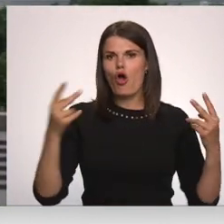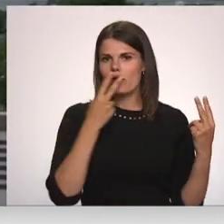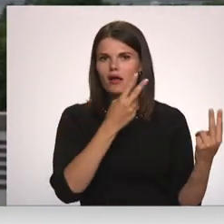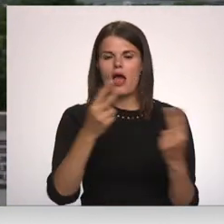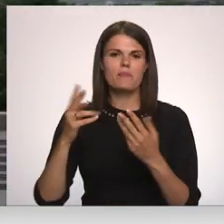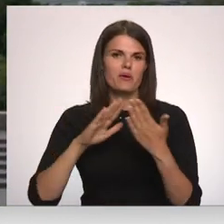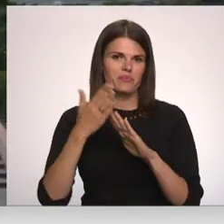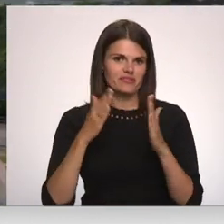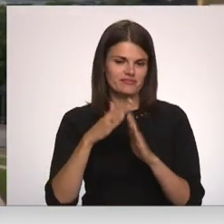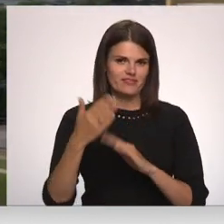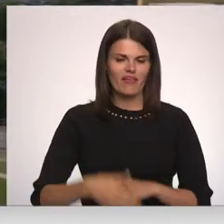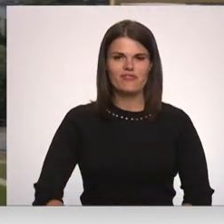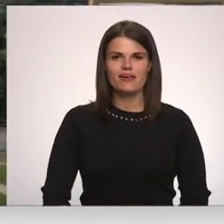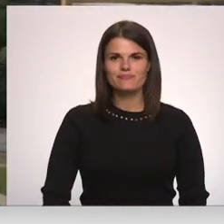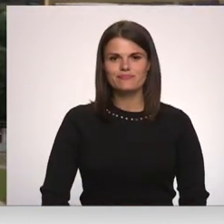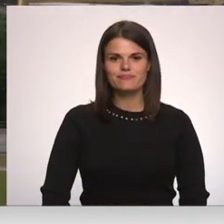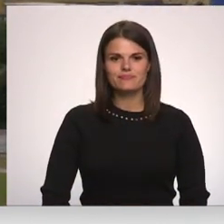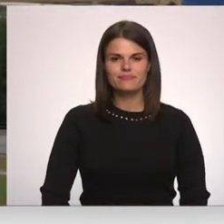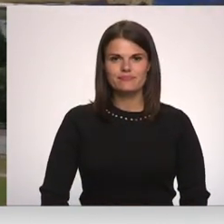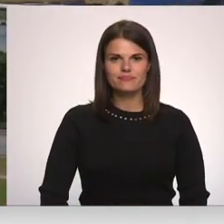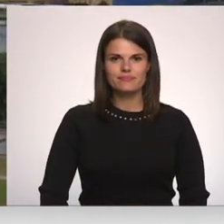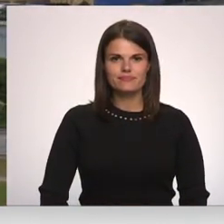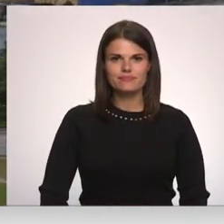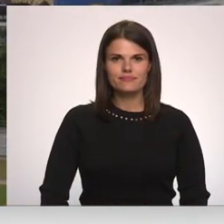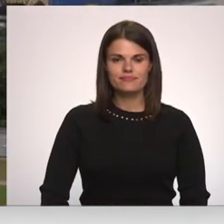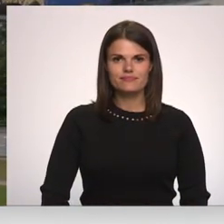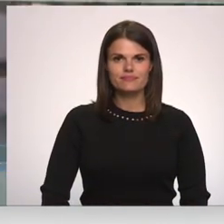skats pār pilsētu. Gonda Pūrniece, Vadims Petrušins, Kurzemes televīzija.